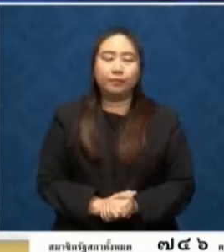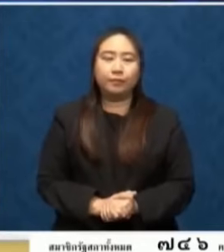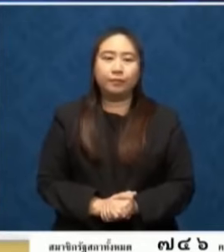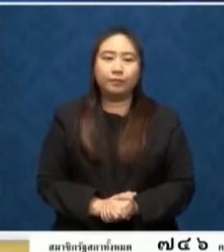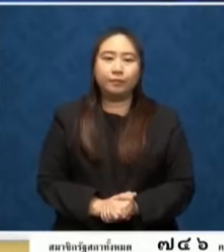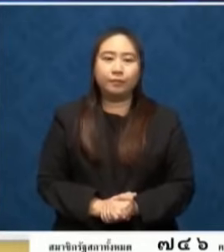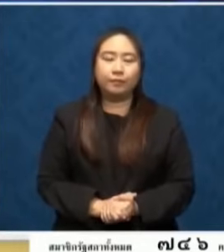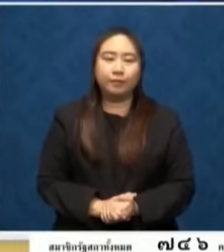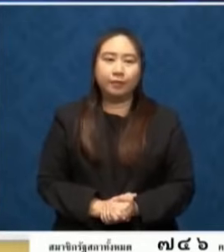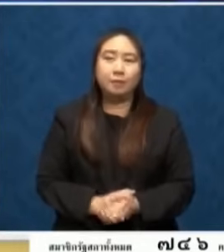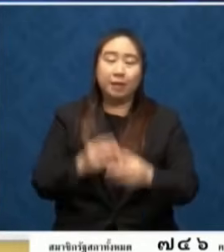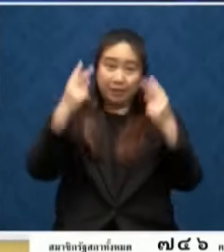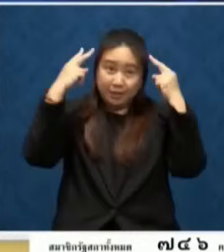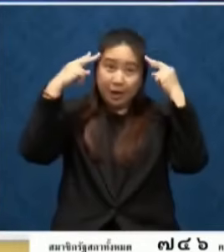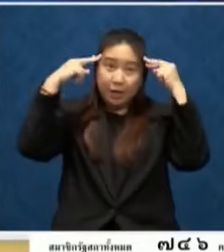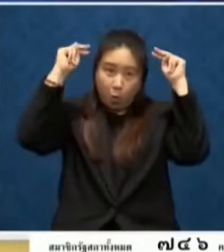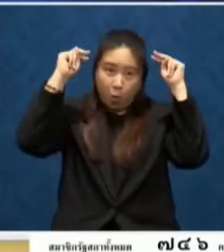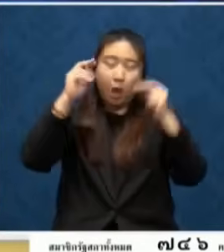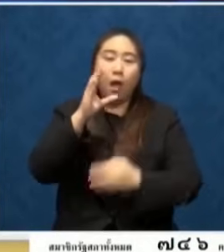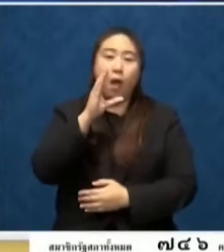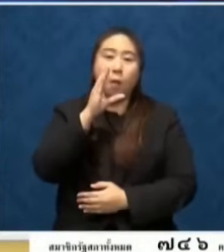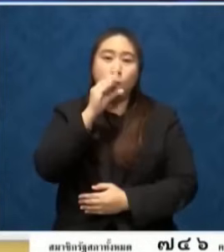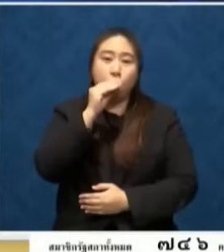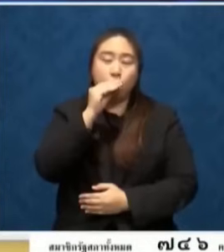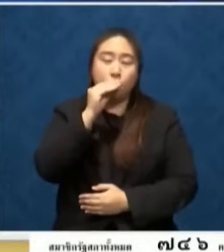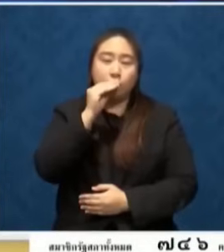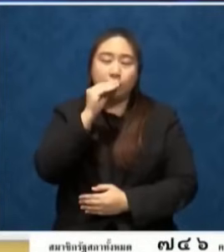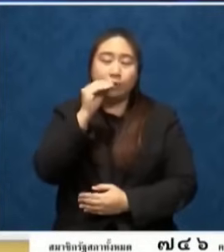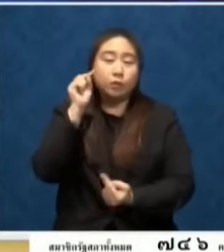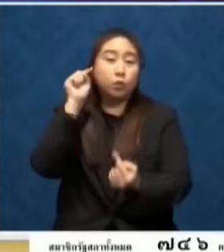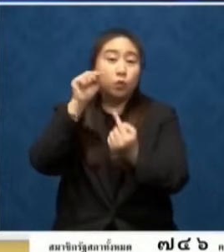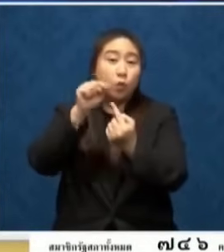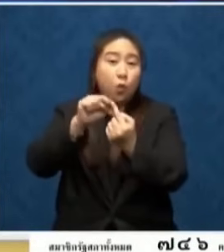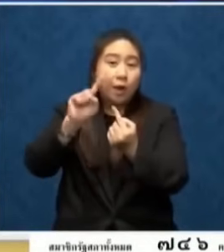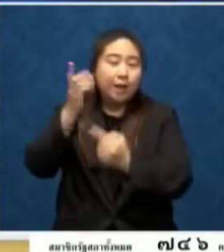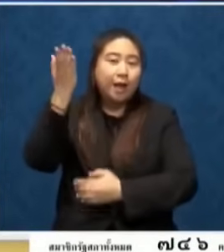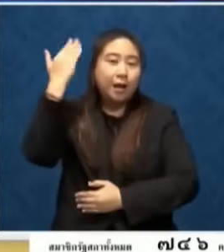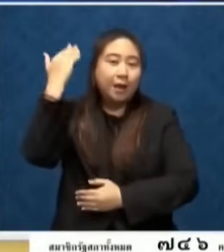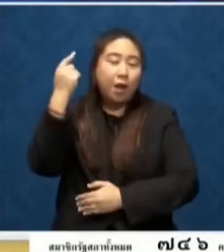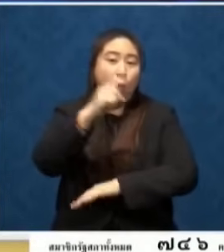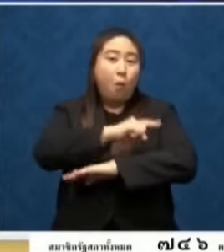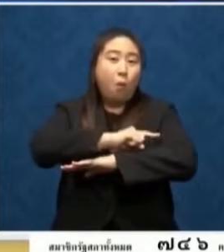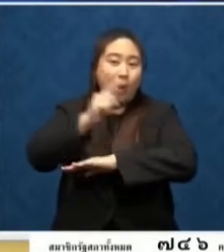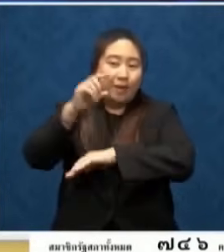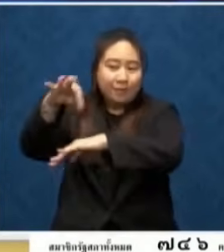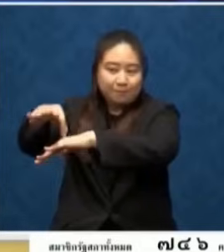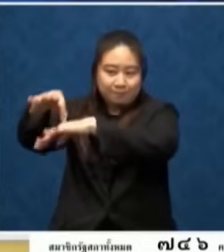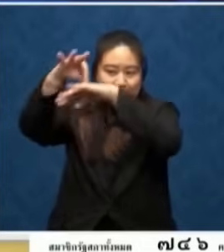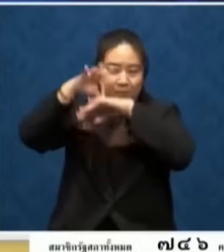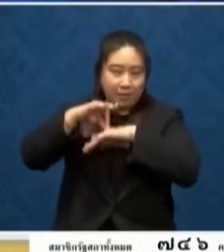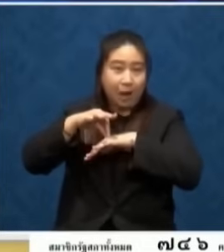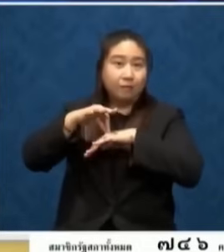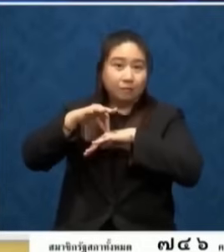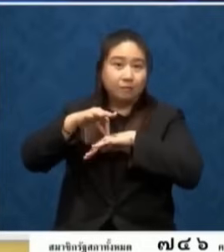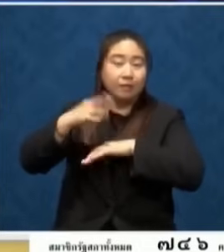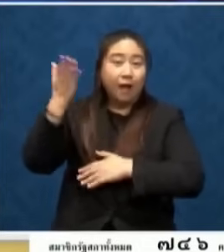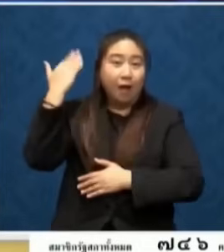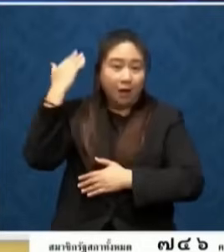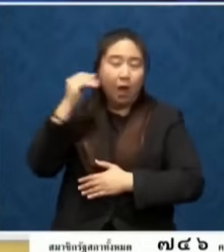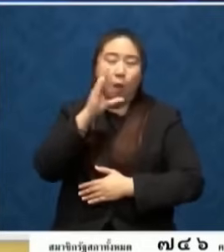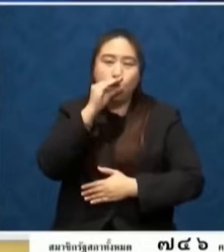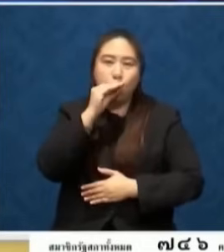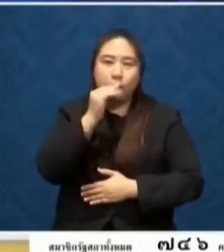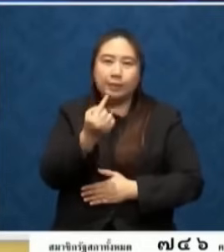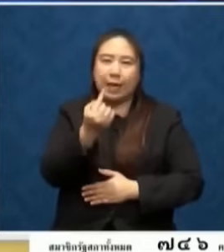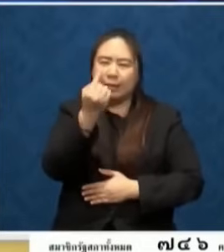แม้ท่านนายกจะกล่าวถึงวันที่รับสนองมีพระบรมโอรสแต่งตั้งท่านครั้งหนึ่งเล็